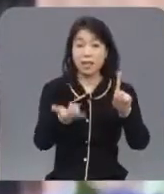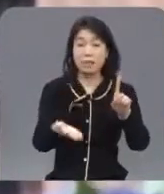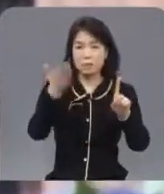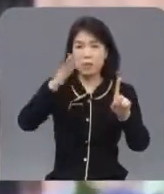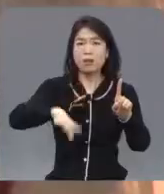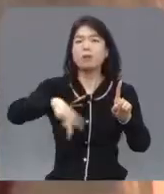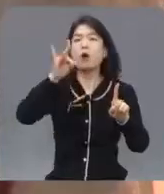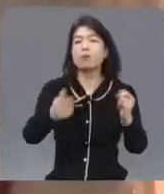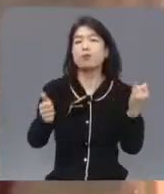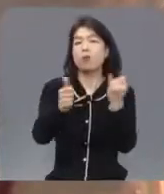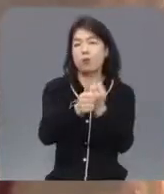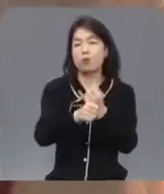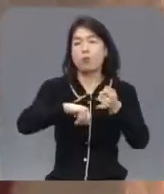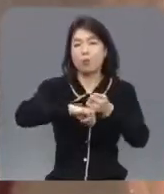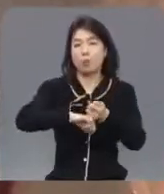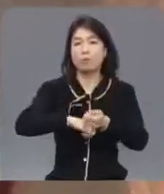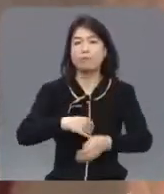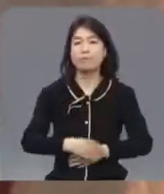됩니다